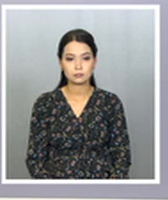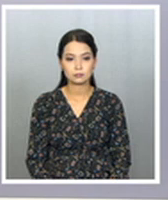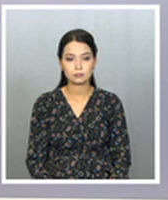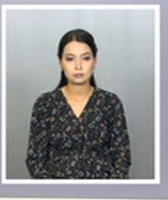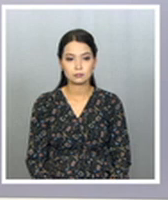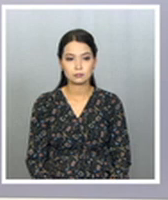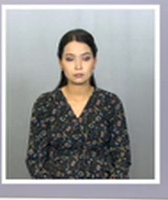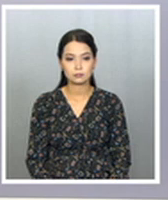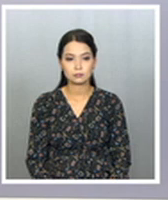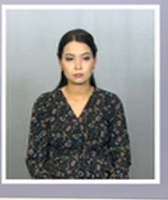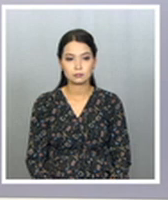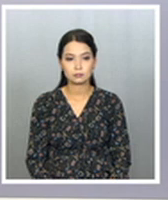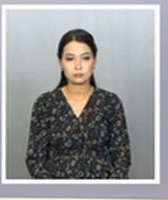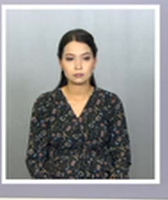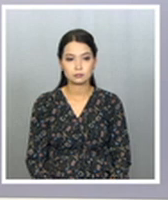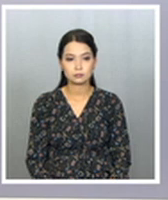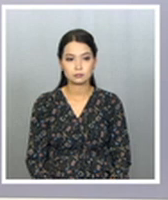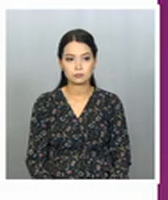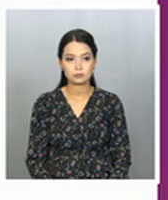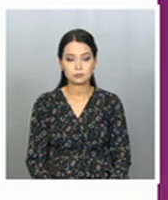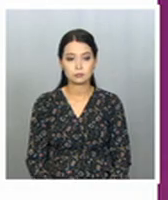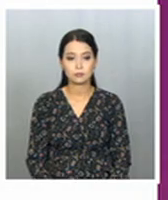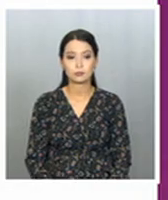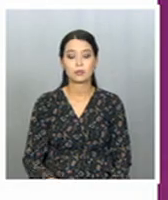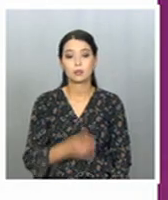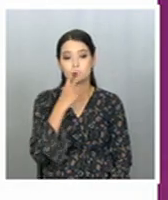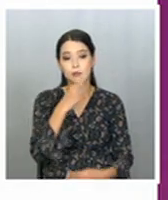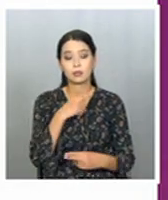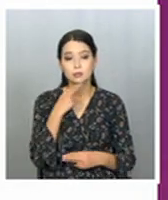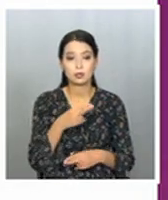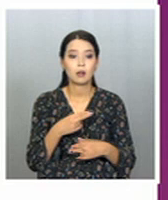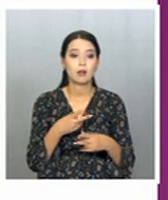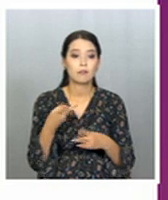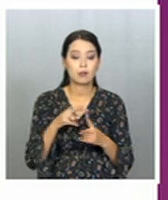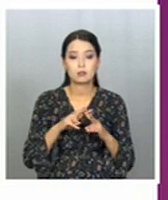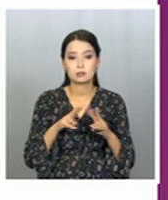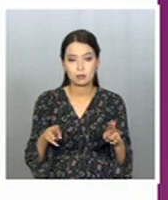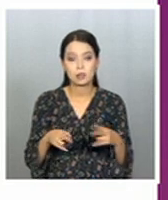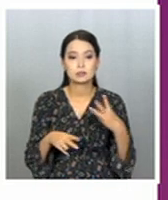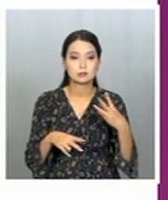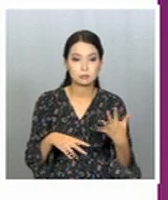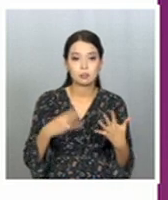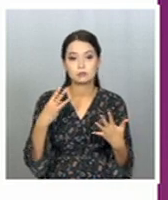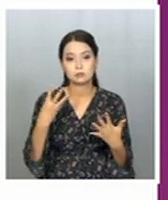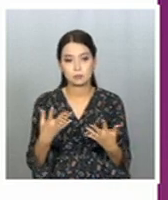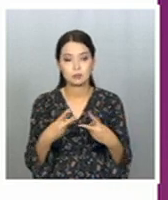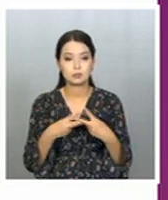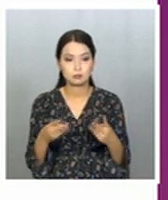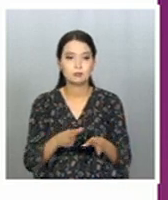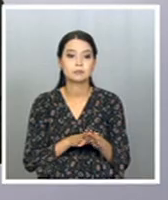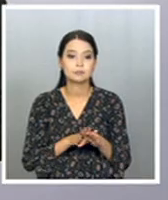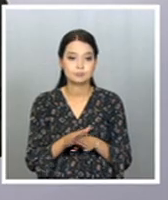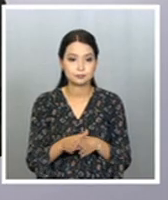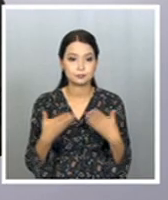бізде 35 қалды. Қарасаңыздар, теңдіктің оң жақтары тең болып шықты. Сонда келесі қасиетіміз орындалатына көз